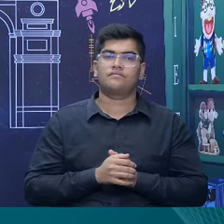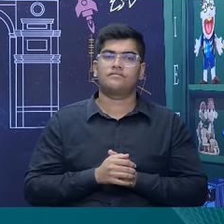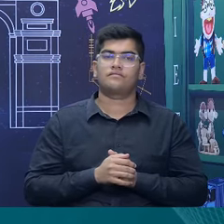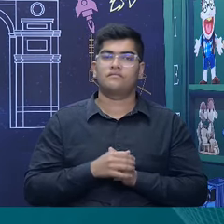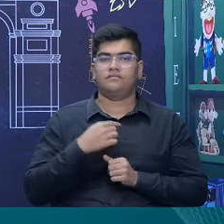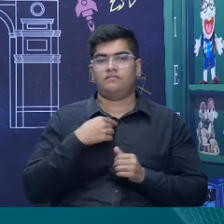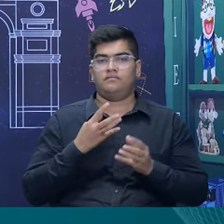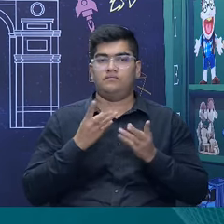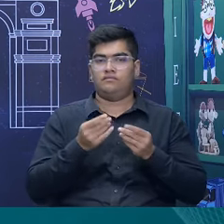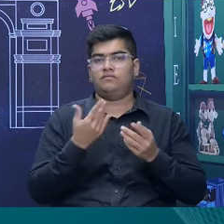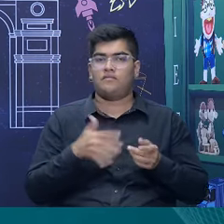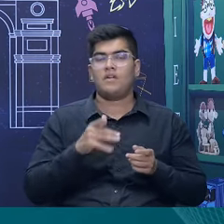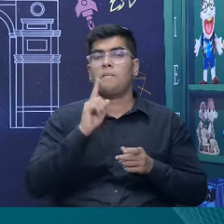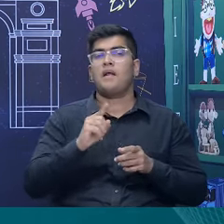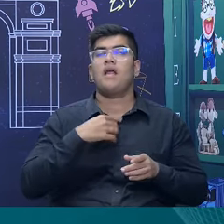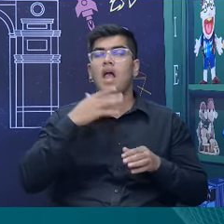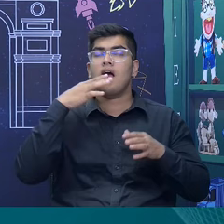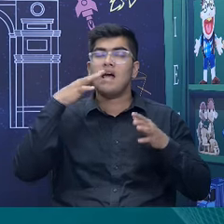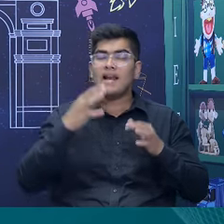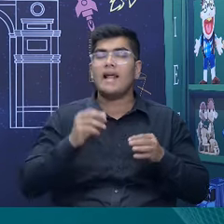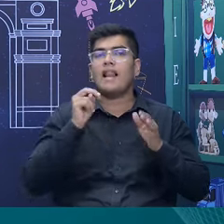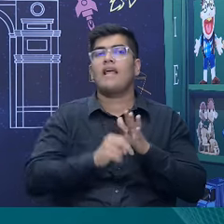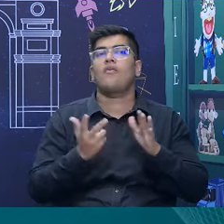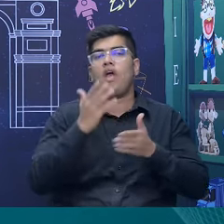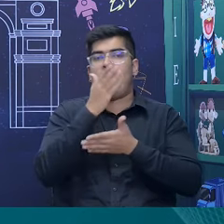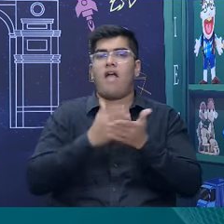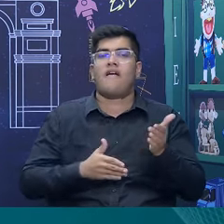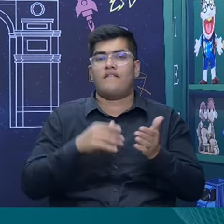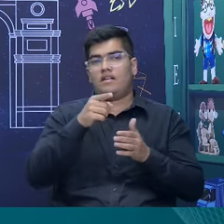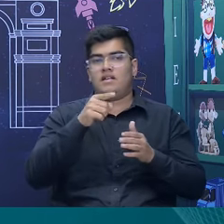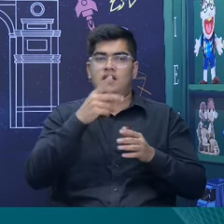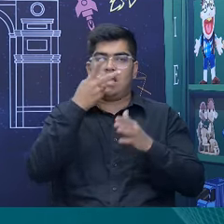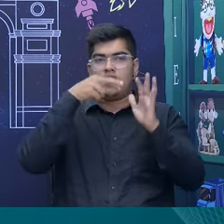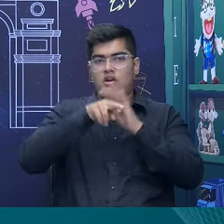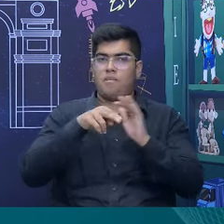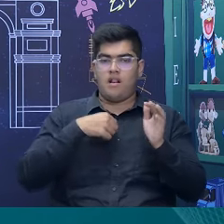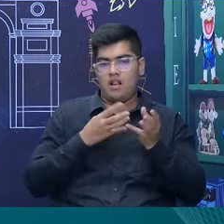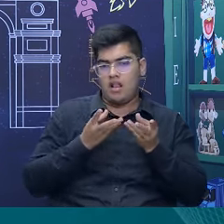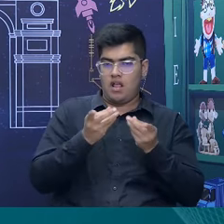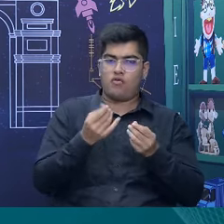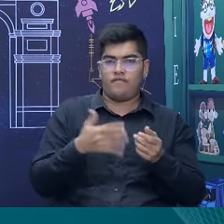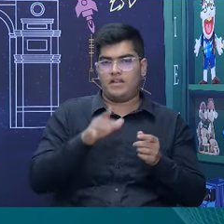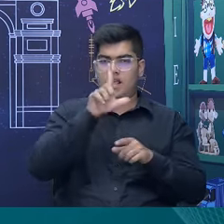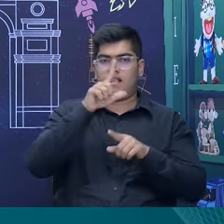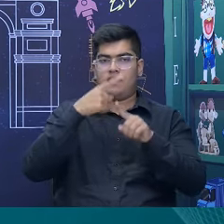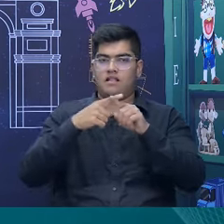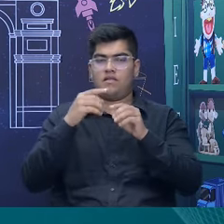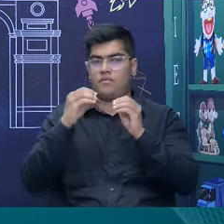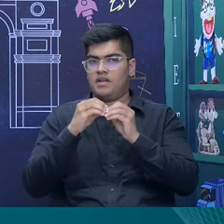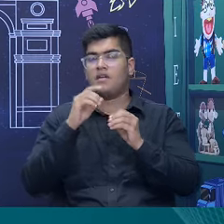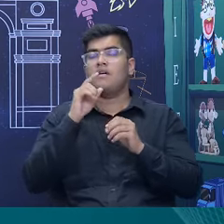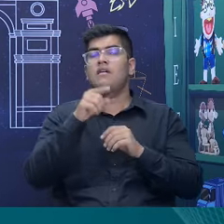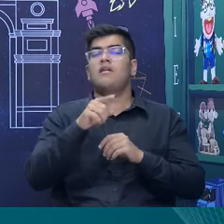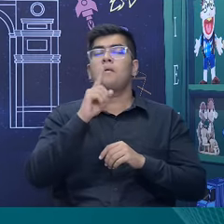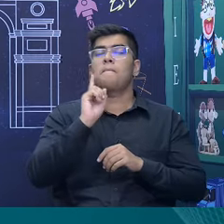इसका निकाला हमें तो आधे का चाहिए ना ये तो डबल हो गया हमने है ना तो आधे का चाहिए तो स्क्रीन पे